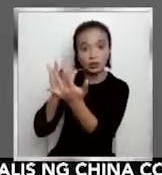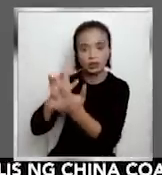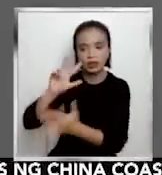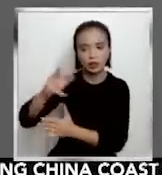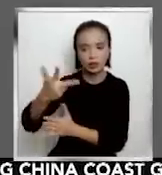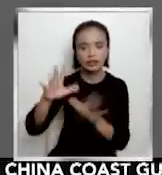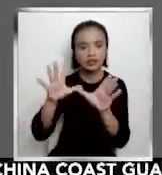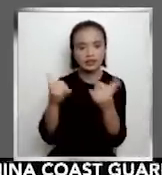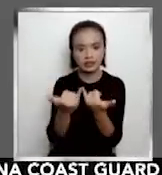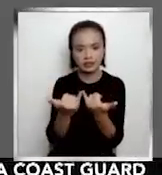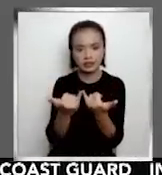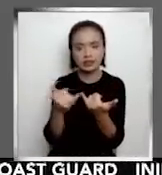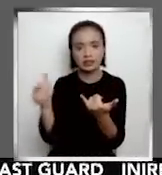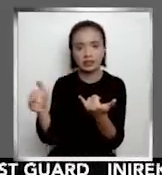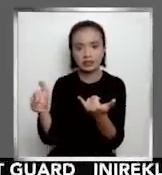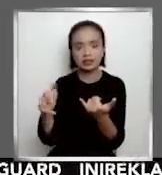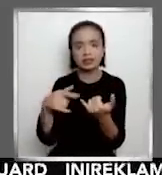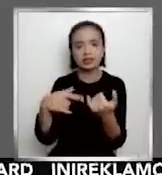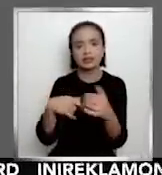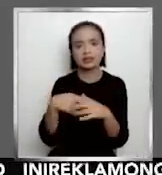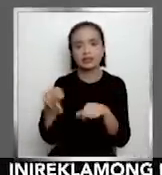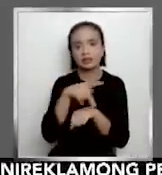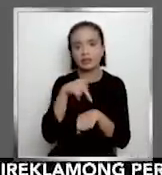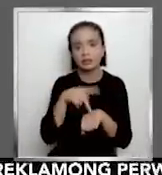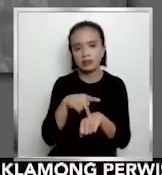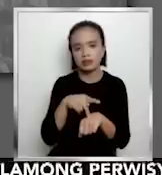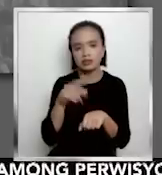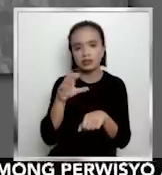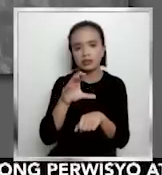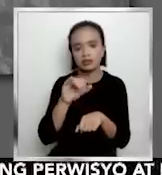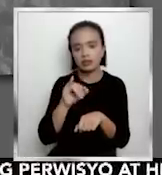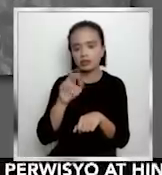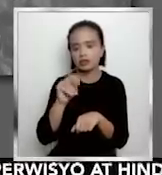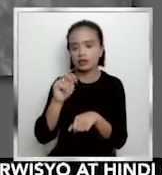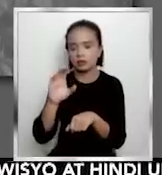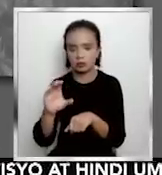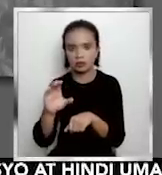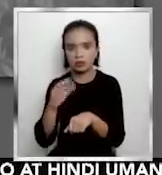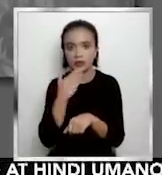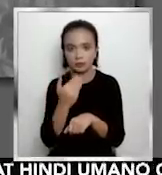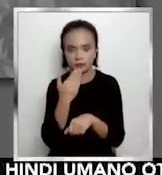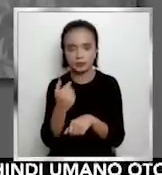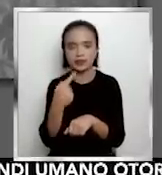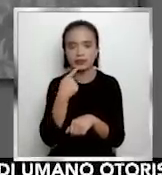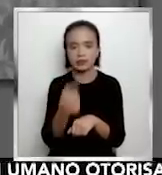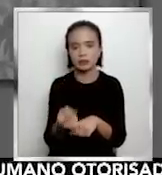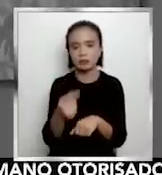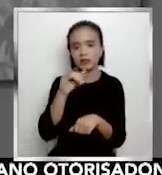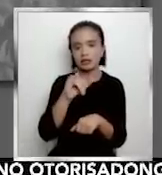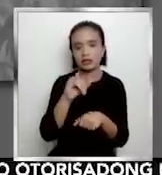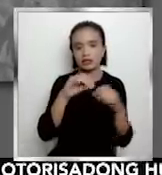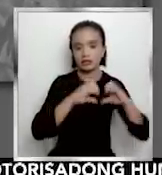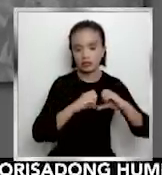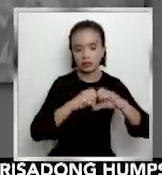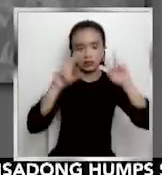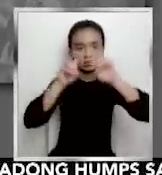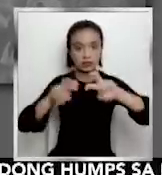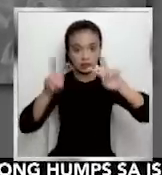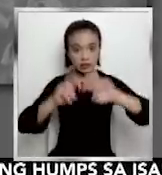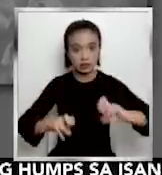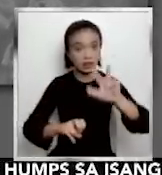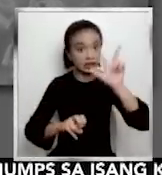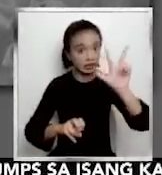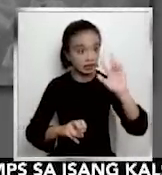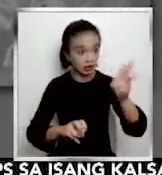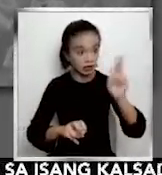Sakden Philippines Incorporated. Base sa datos na nakuha ng GMA Integrated News Research, rehistrado ang tatlong kumpanya